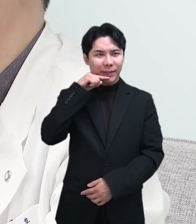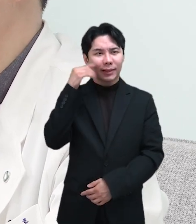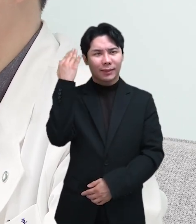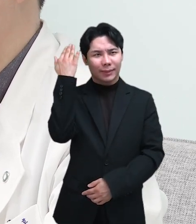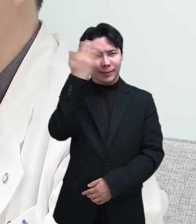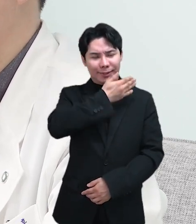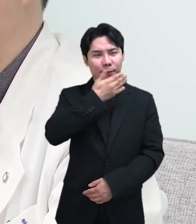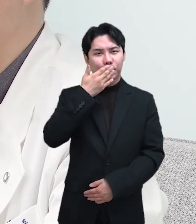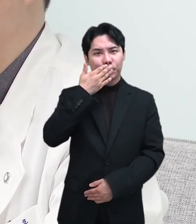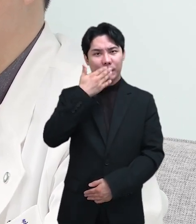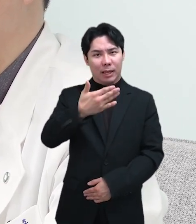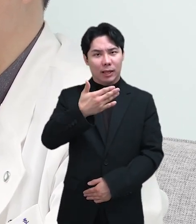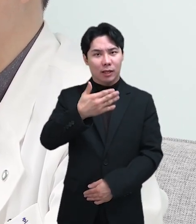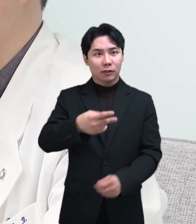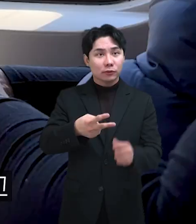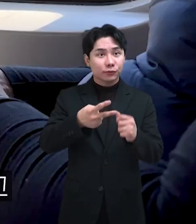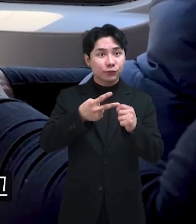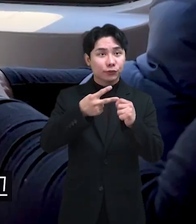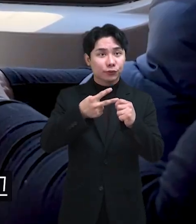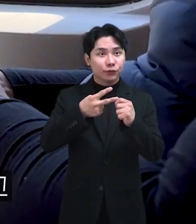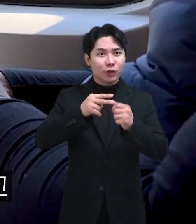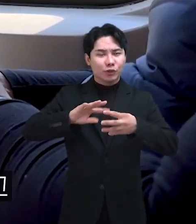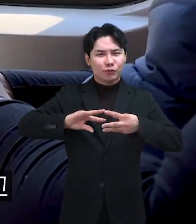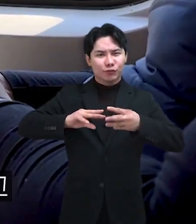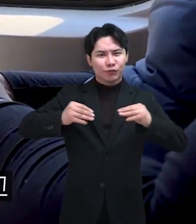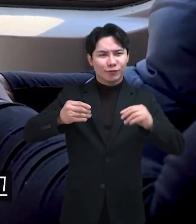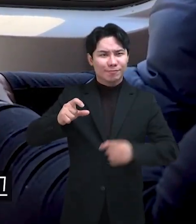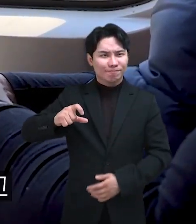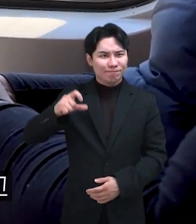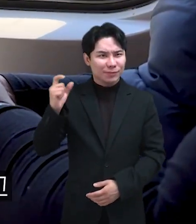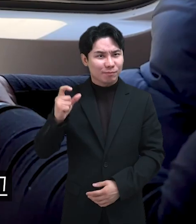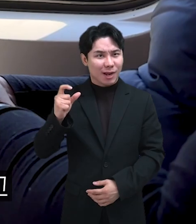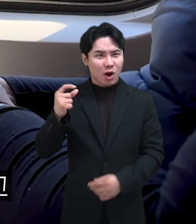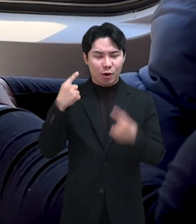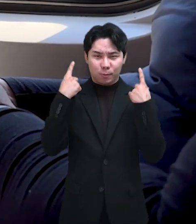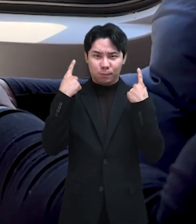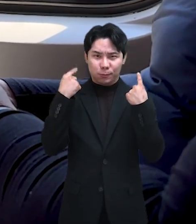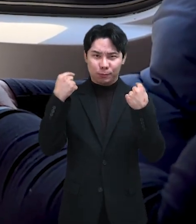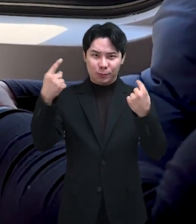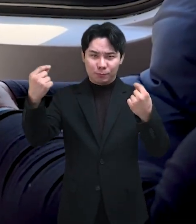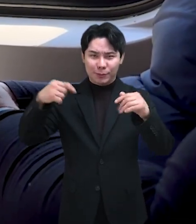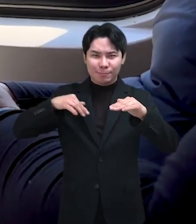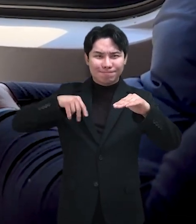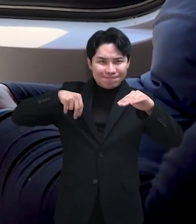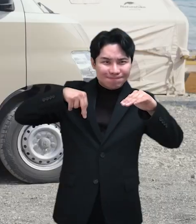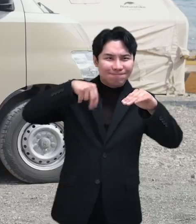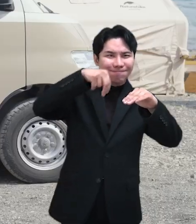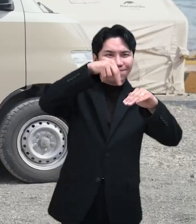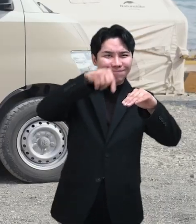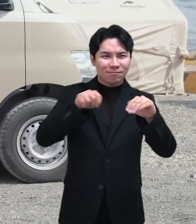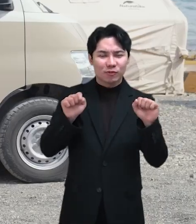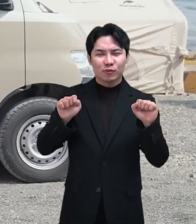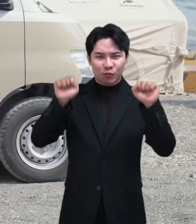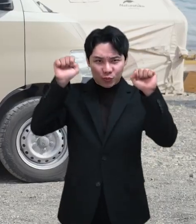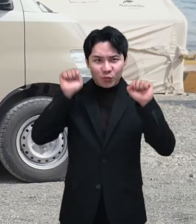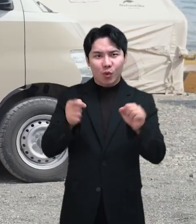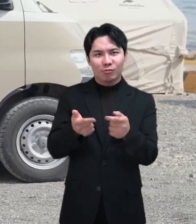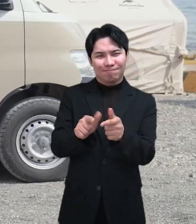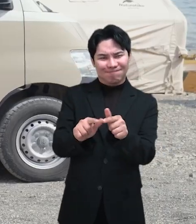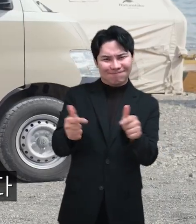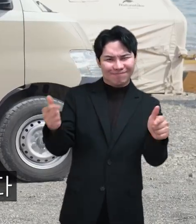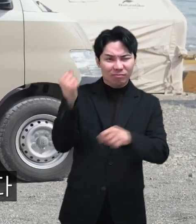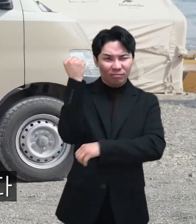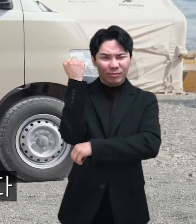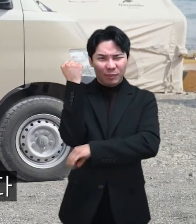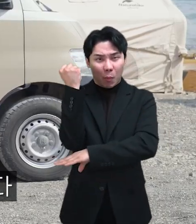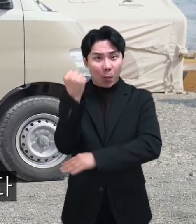시켜줍니다. 그래서 근육이 굉장히 중요한데 여러분들이 계단을 오르고 여행을 가고 장을 보고 일을 하고 또 가족들과 시간을 보낼 수